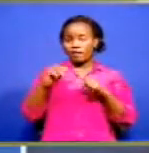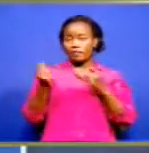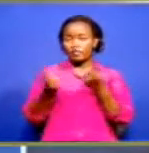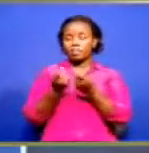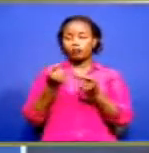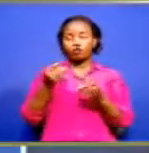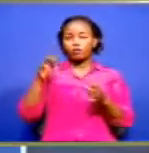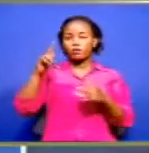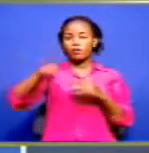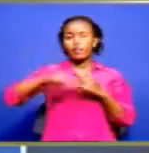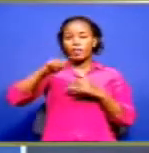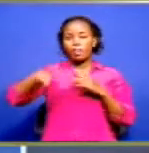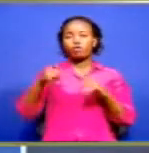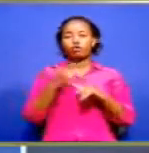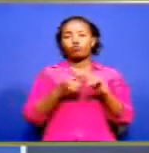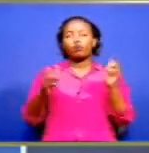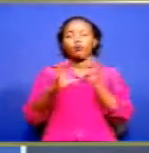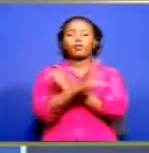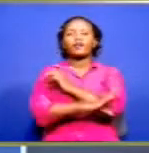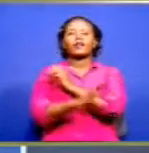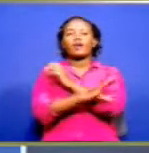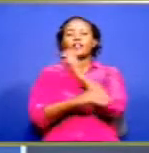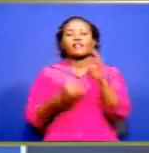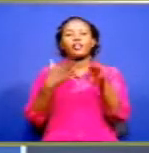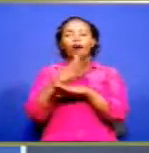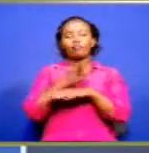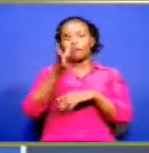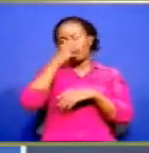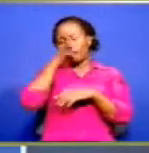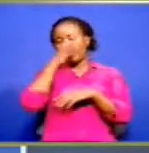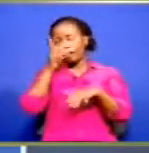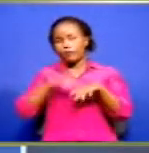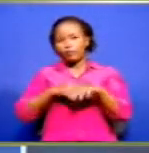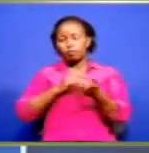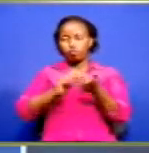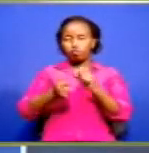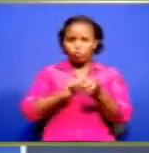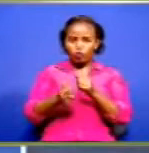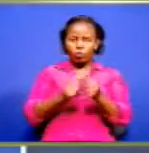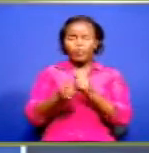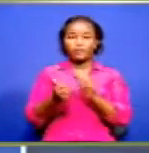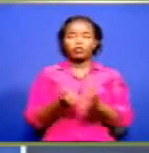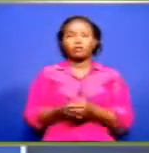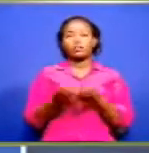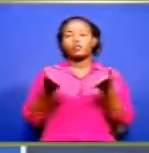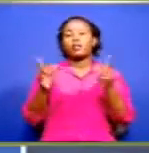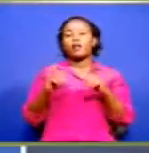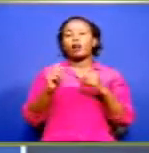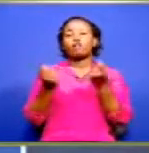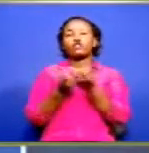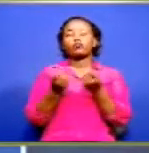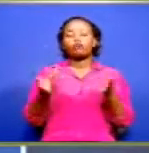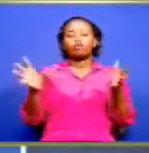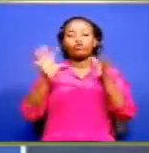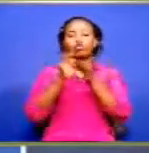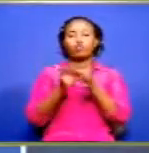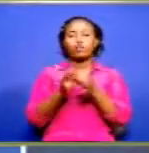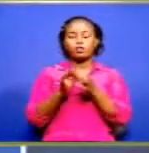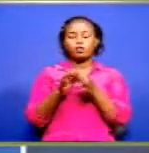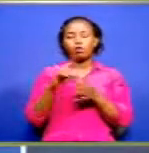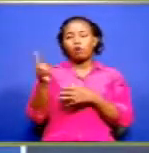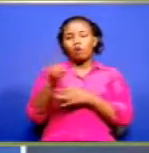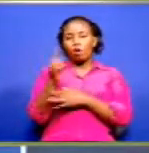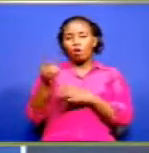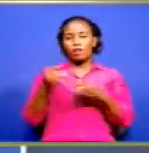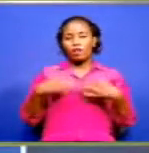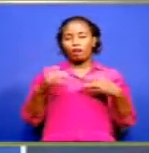kutoka kwa ligi kuu ya soka humu nchini kwa madai ya ulaghai katika mechi. Timu hiyo sasa itashiriki kwenye mechi za kuwania ligi ya